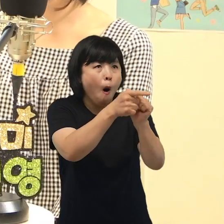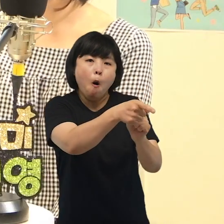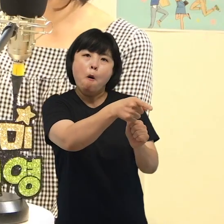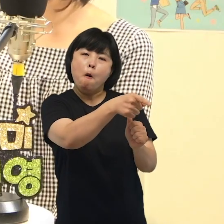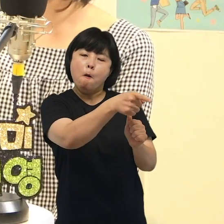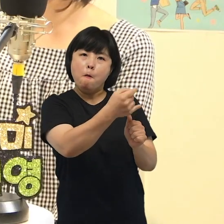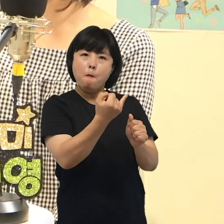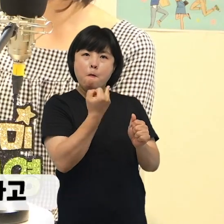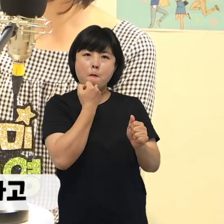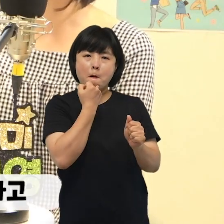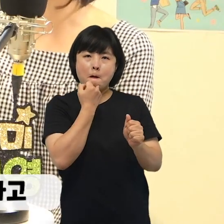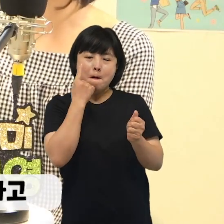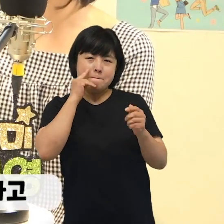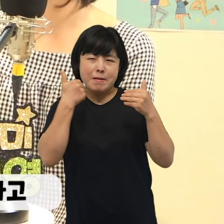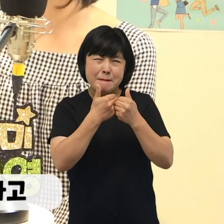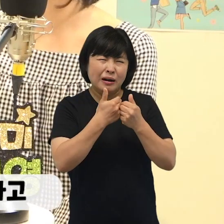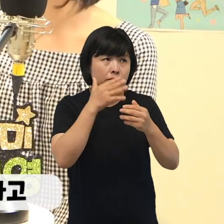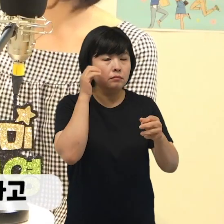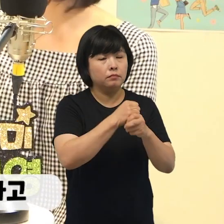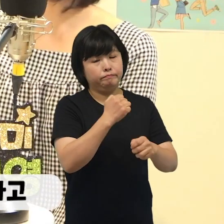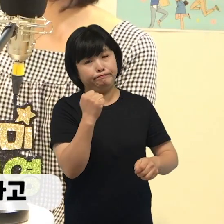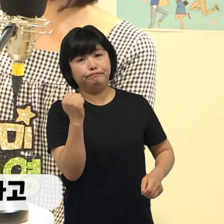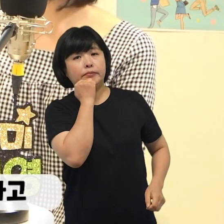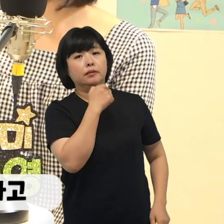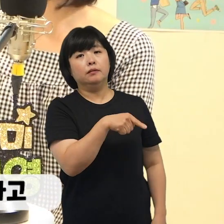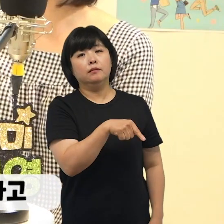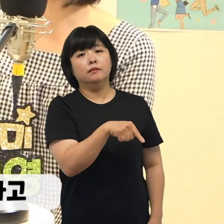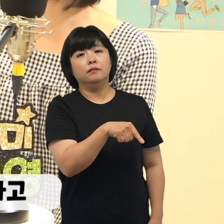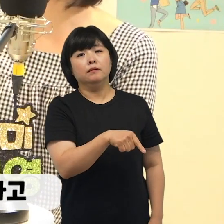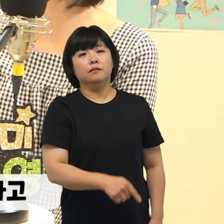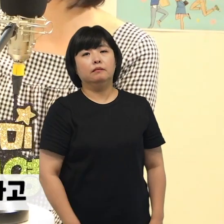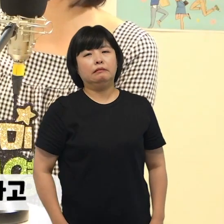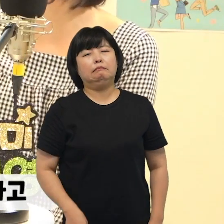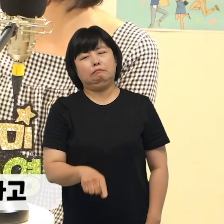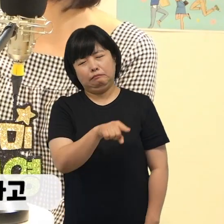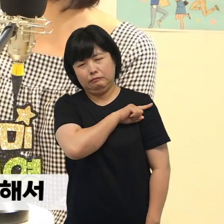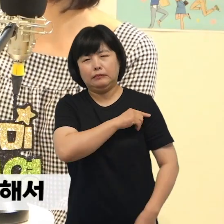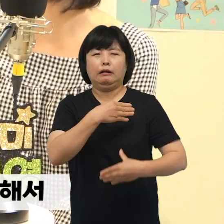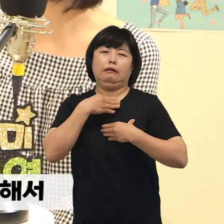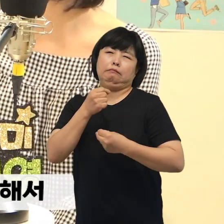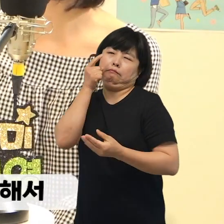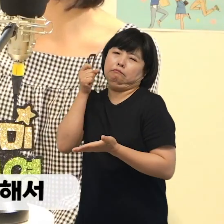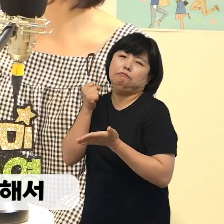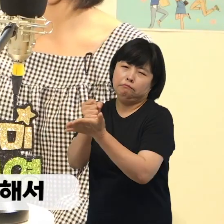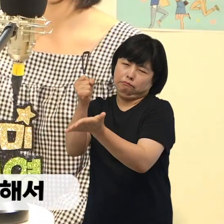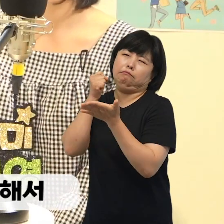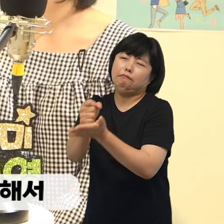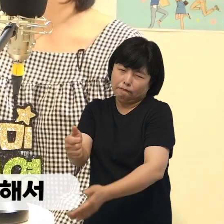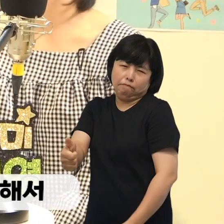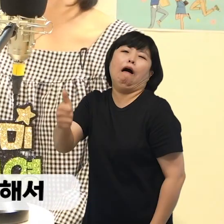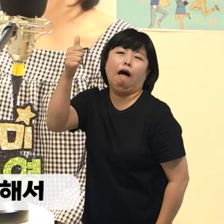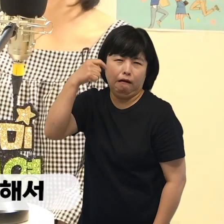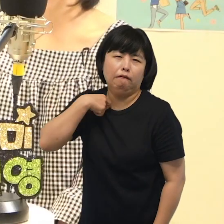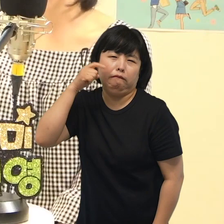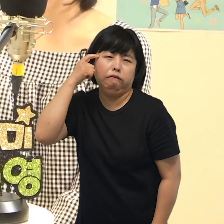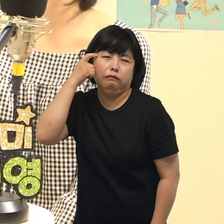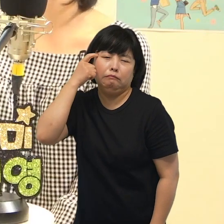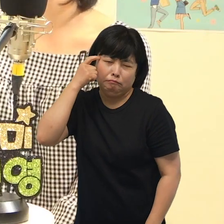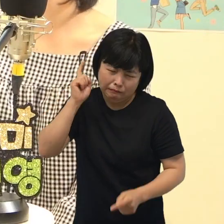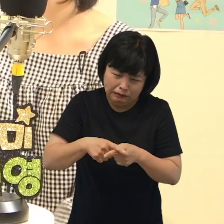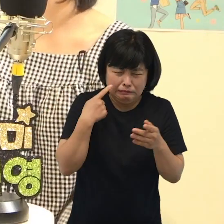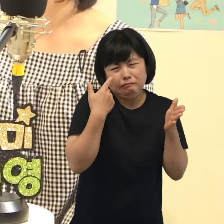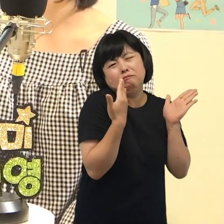이런 경로가 있잖아요. 근데 저는 좀 반대로 주식을 실패하고 그래 안전하게 적금으로 가야겠다라고 아. 해서